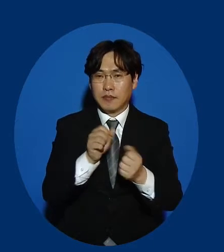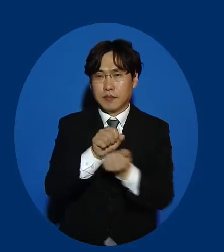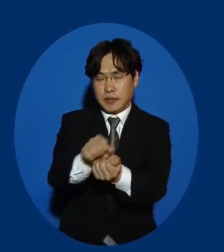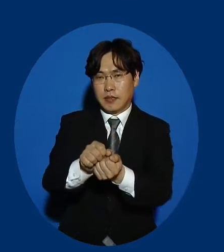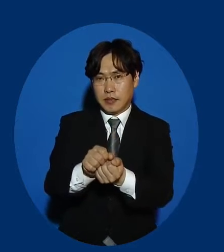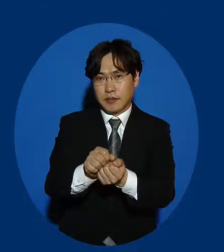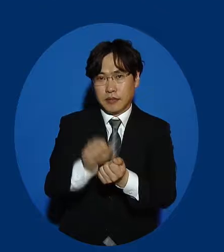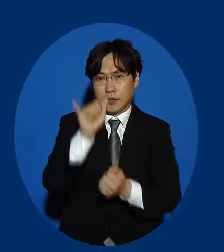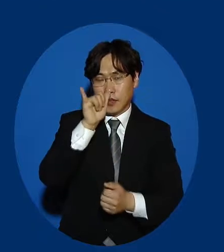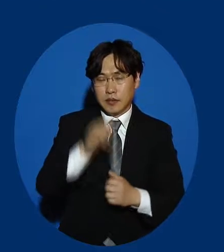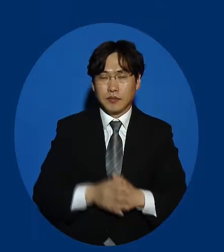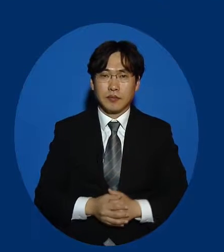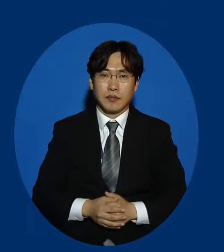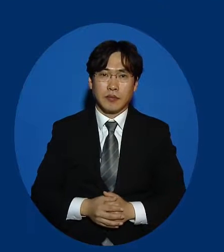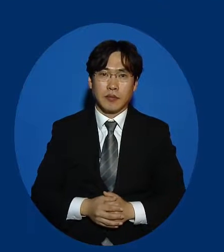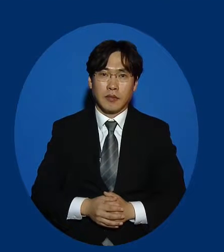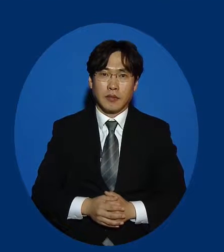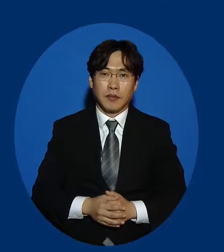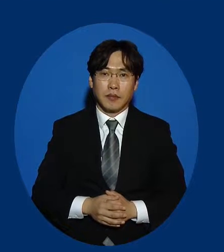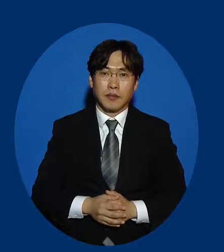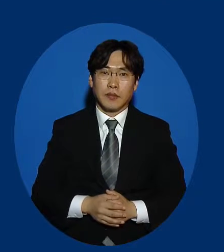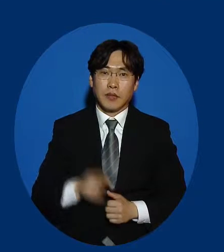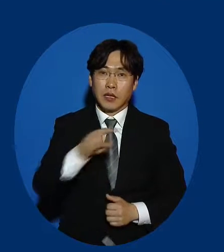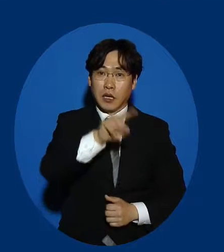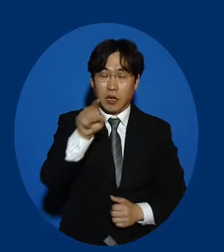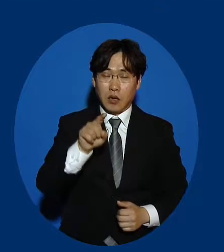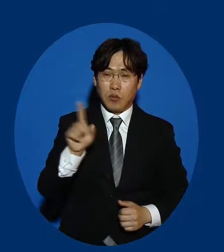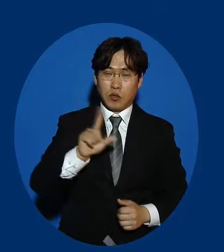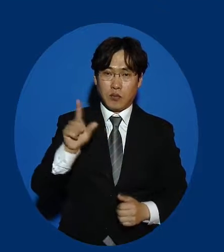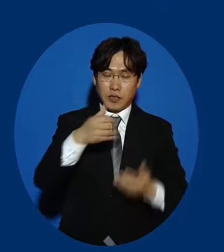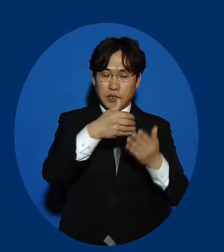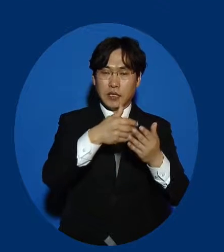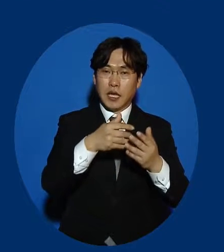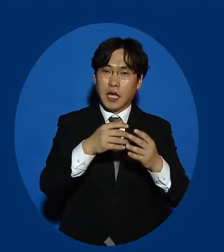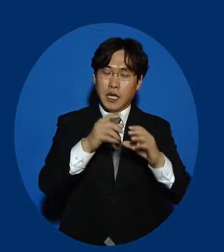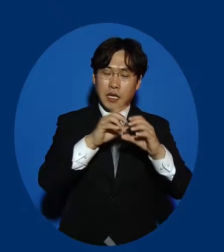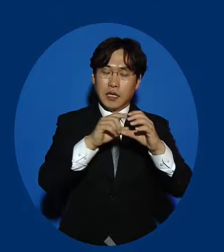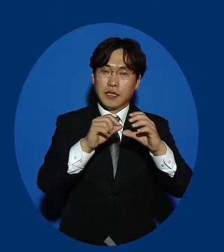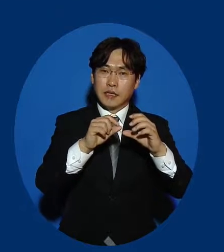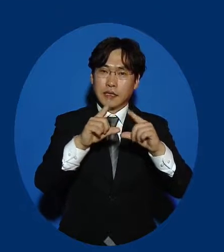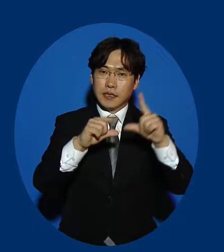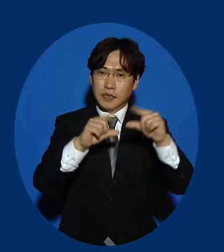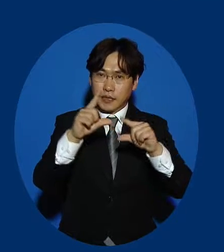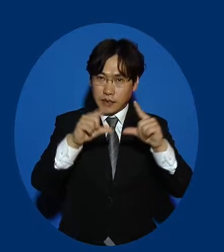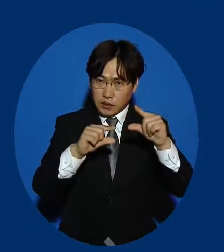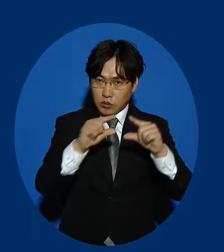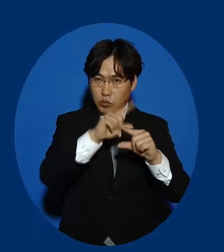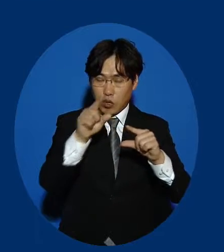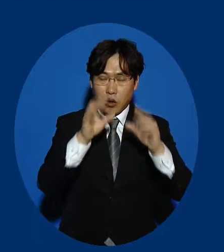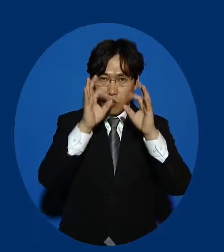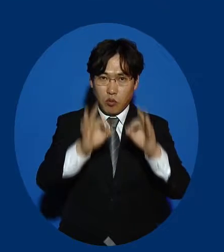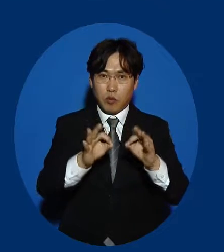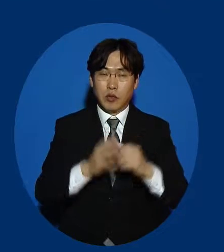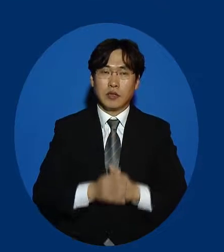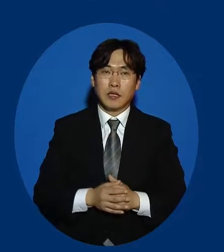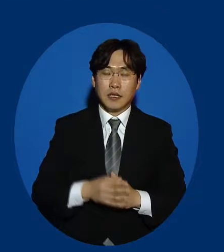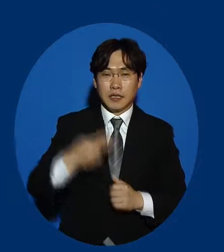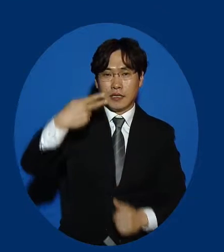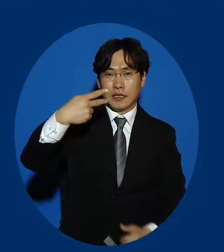자, 그리고 이게 이 정책이 어떻게 바뀌었냐? 그 중에 하나가 등급제 폐지 정책입니다. 이 등급제 폐지 정책